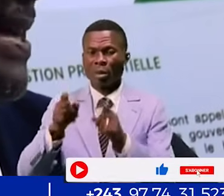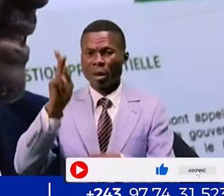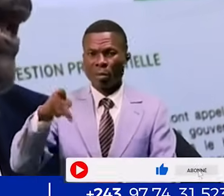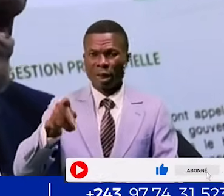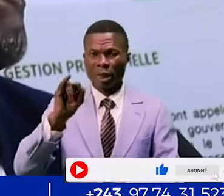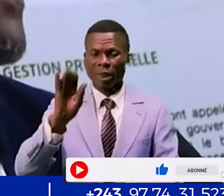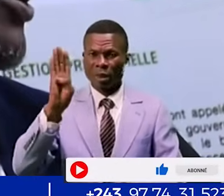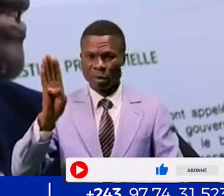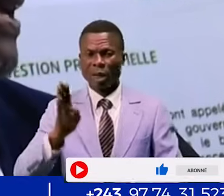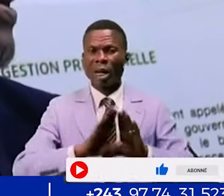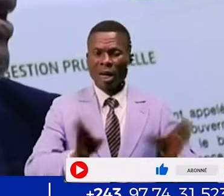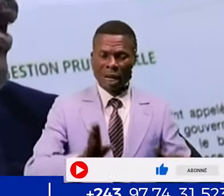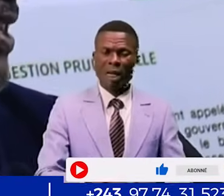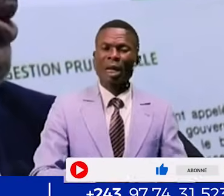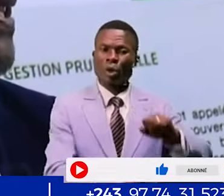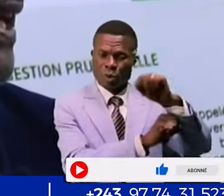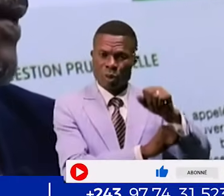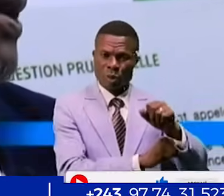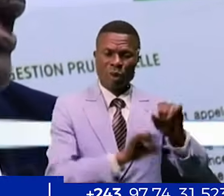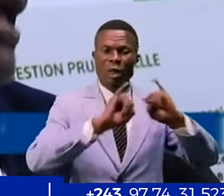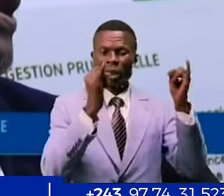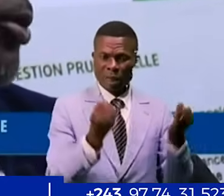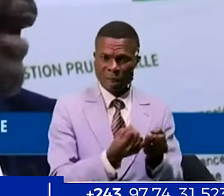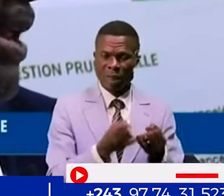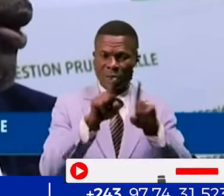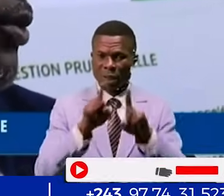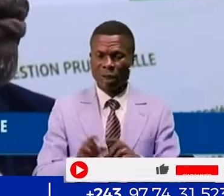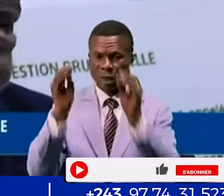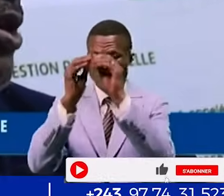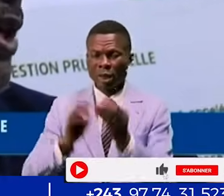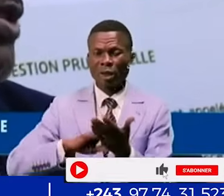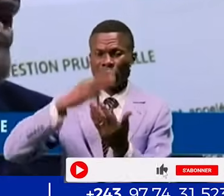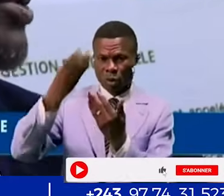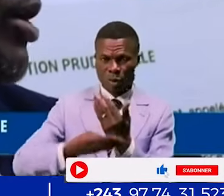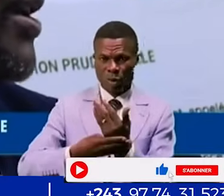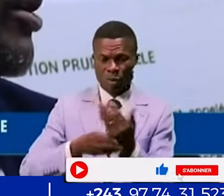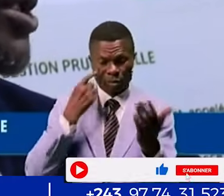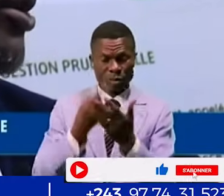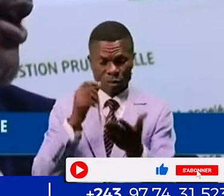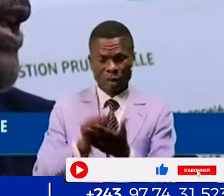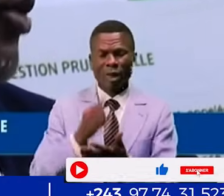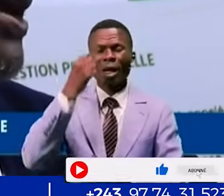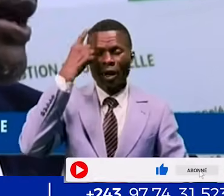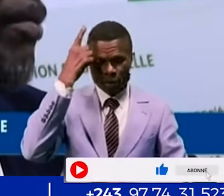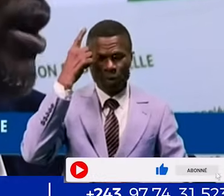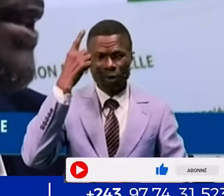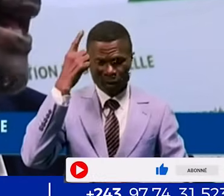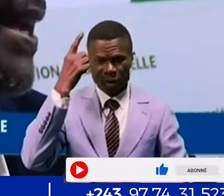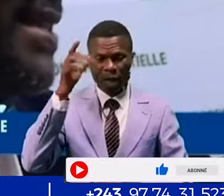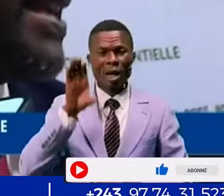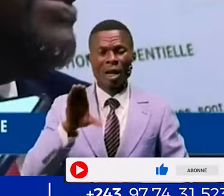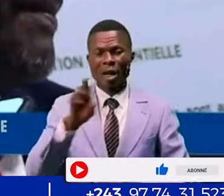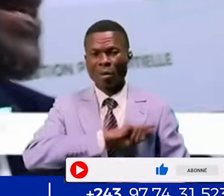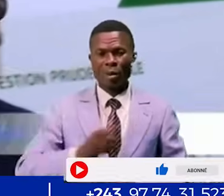la capacité à financer les industries et le total bilan. Donc, partant de ce constat-là, on s'est rendu compte qu'il n'y a aucune banque